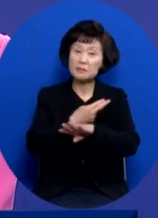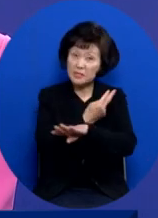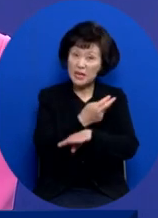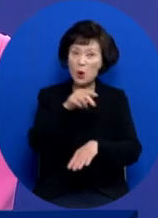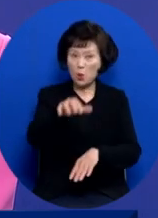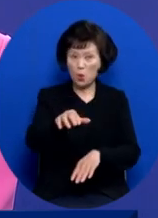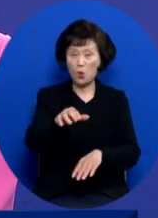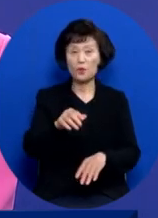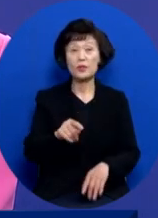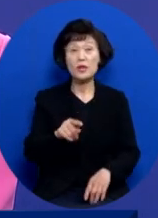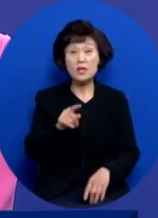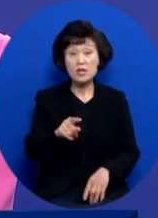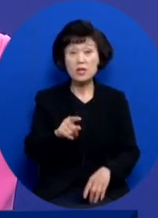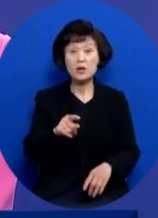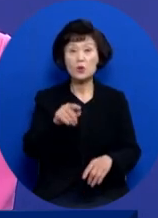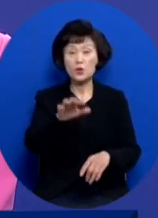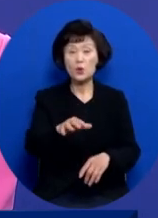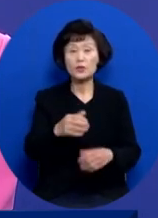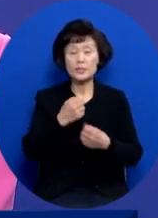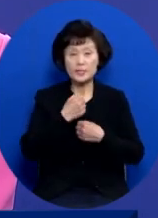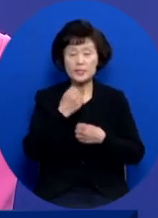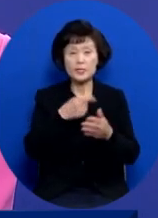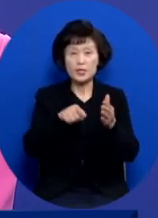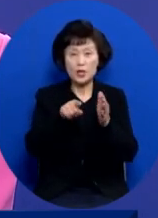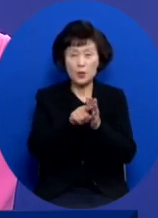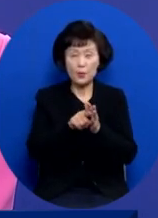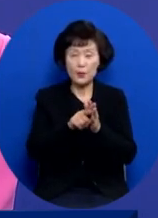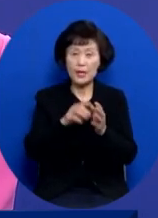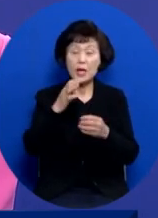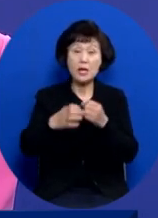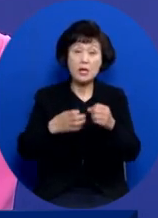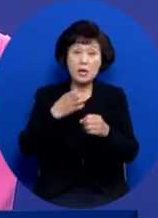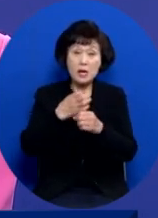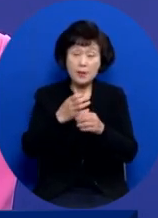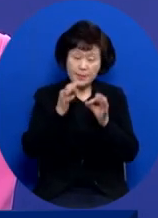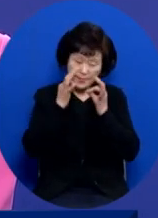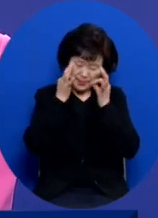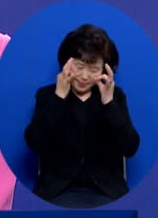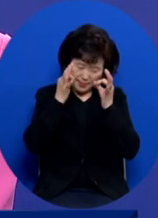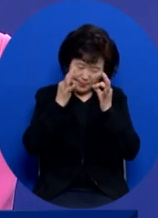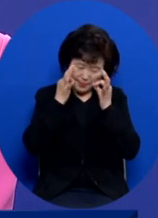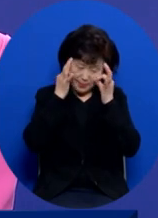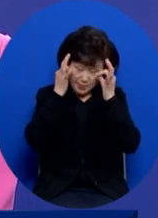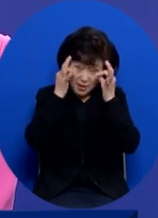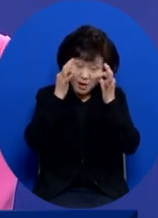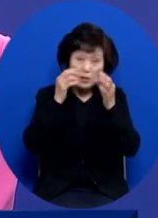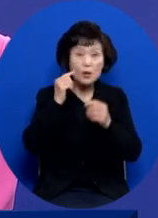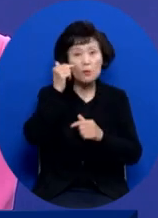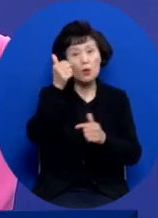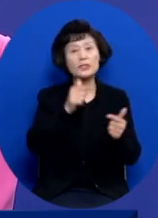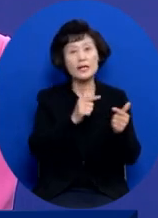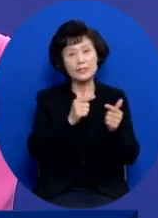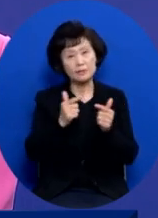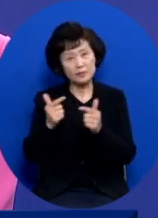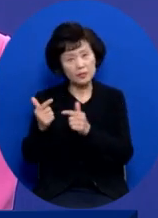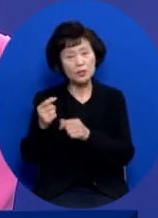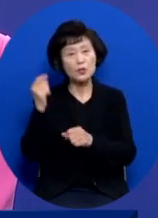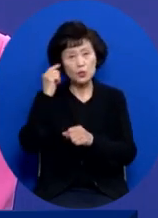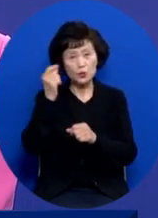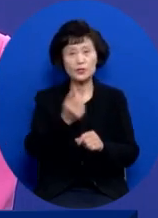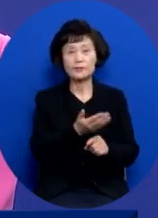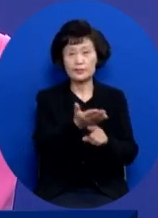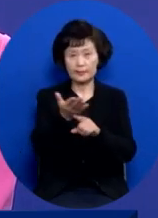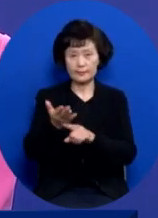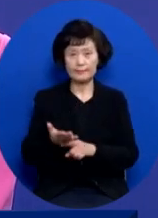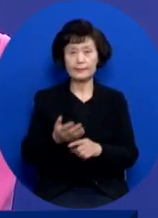사랑하는 고향 금산을 지키기 위해서 40년 동안 외로운 싸움을 하는 이들이 있는데요 금산군 목회자들을 CTS 뉴스